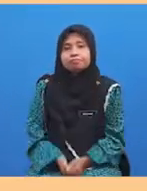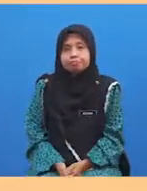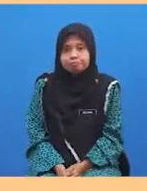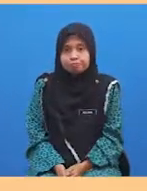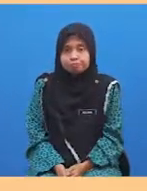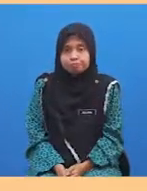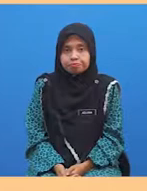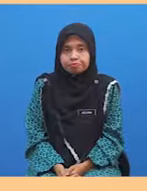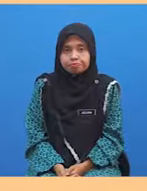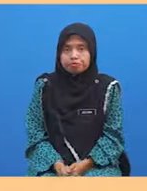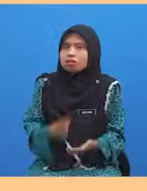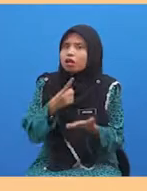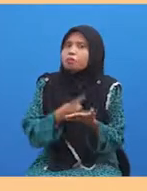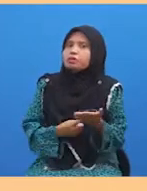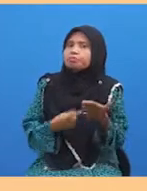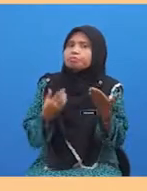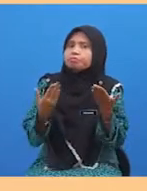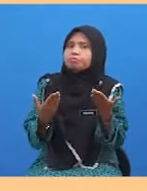Nordin. Apakah pula